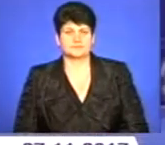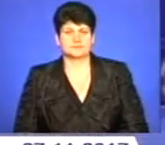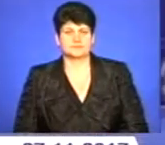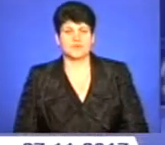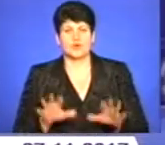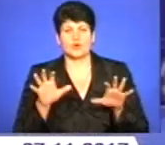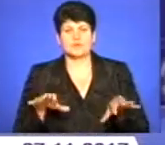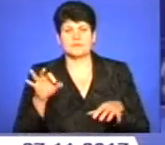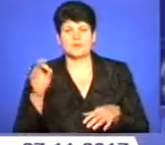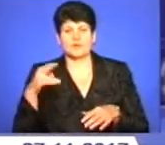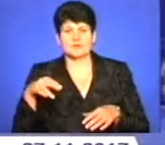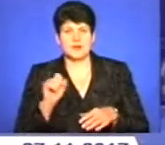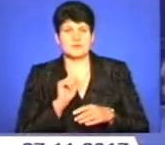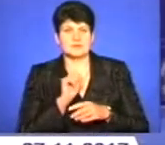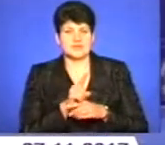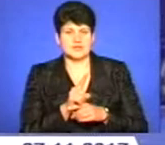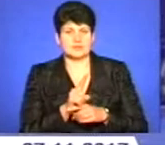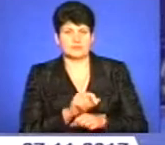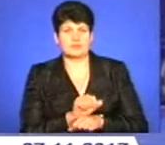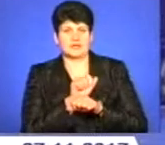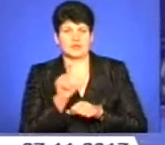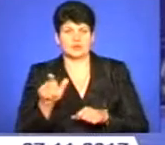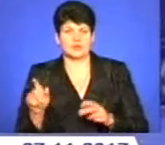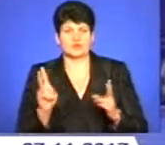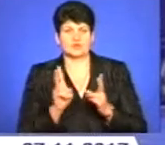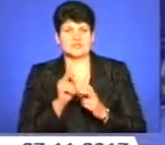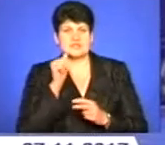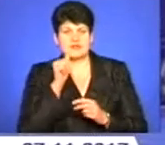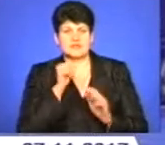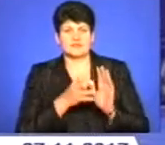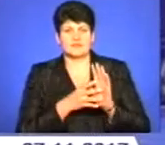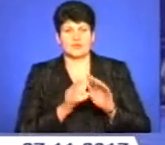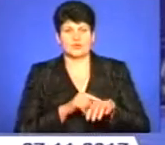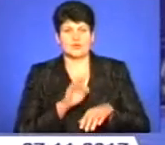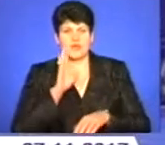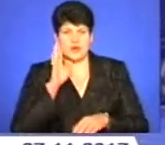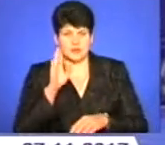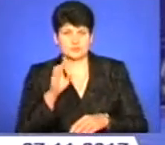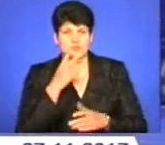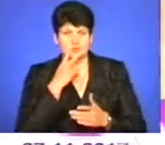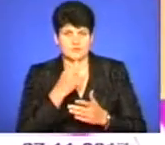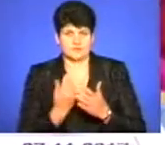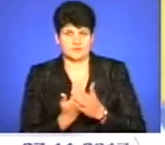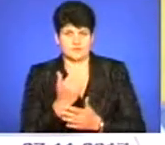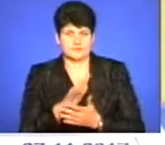Голова ОДА призначив пікетувальникам зустріч завтра о 9-й ранку, тож стежте за розвитком подій у наших випусках.